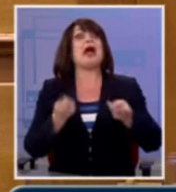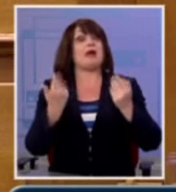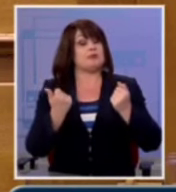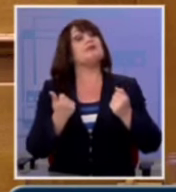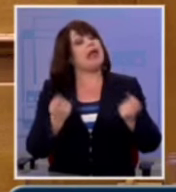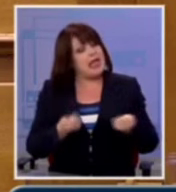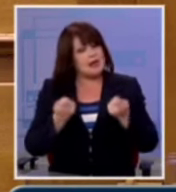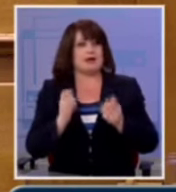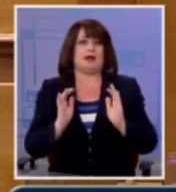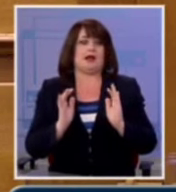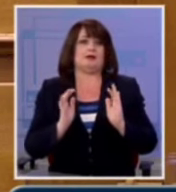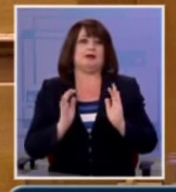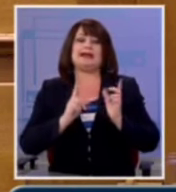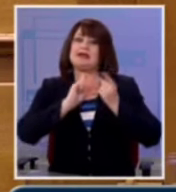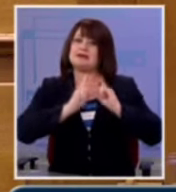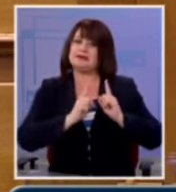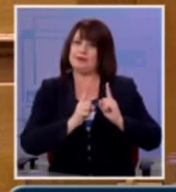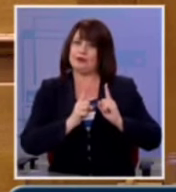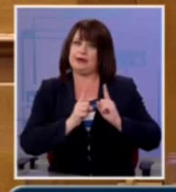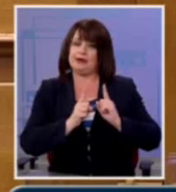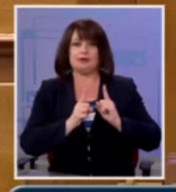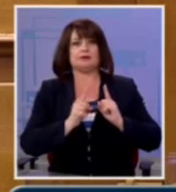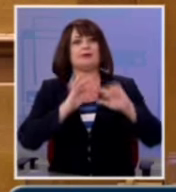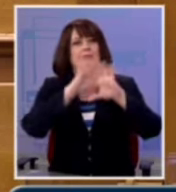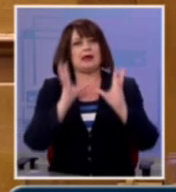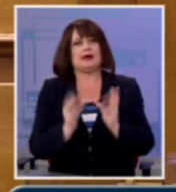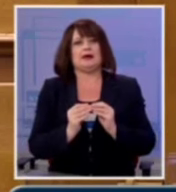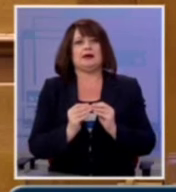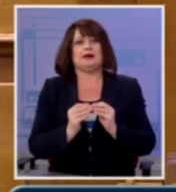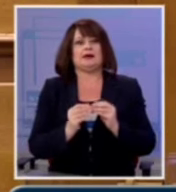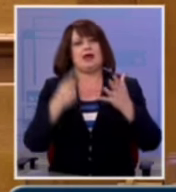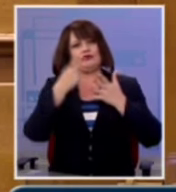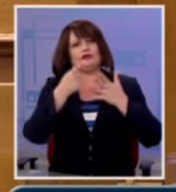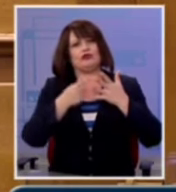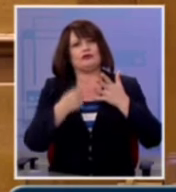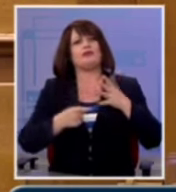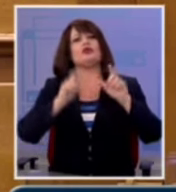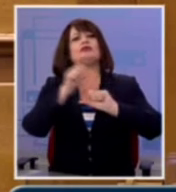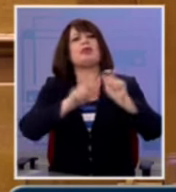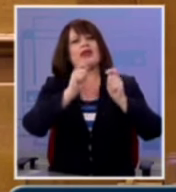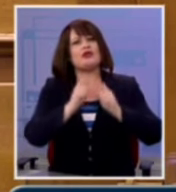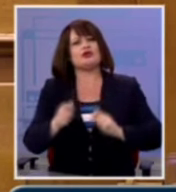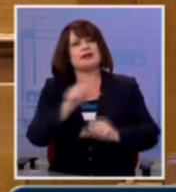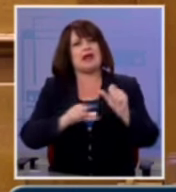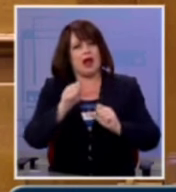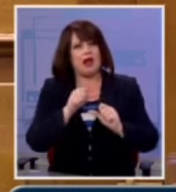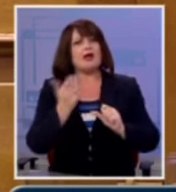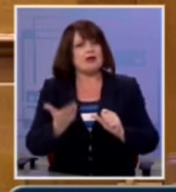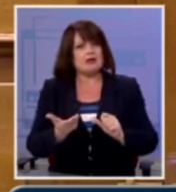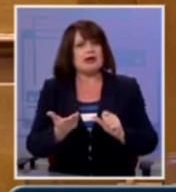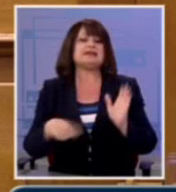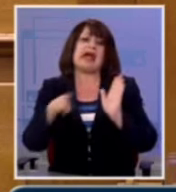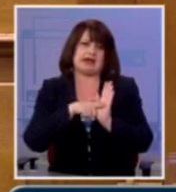λειτουργήσαν και η συμφωνία στο σύνολο των άλλων πραγμάτων, διορθωτικές αλλαγές κτλ. Είναι μια